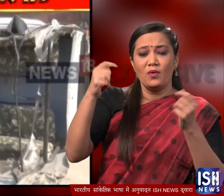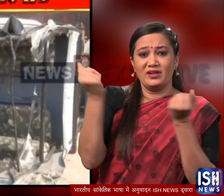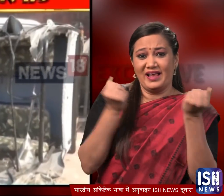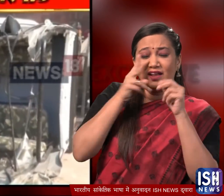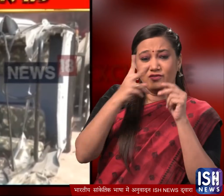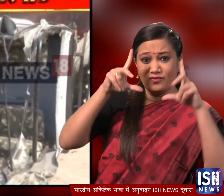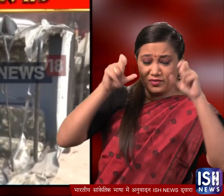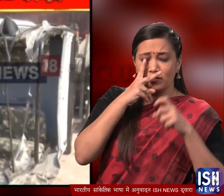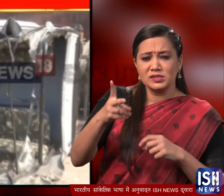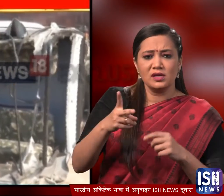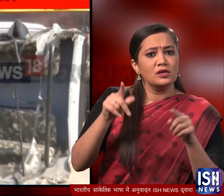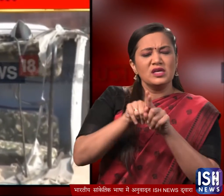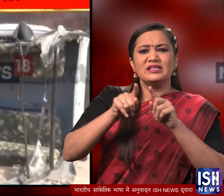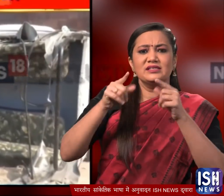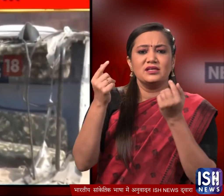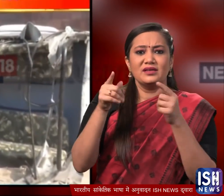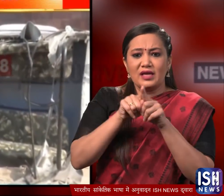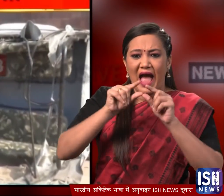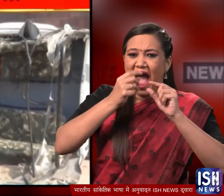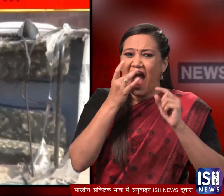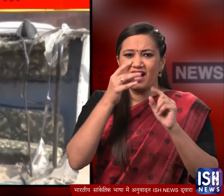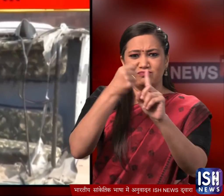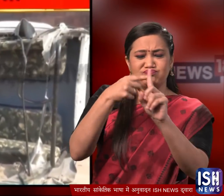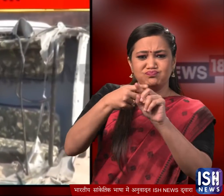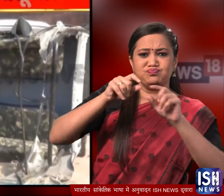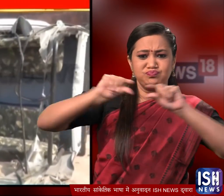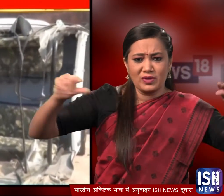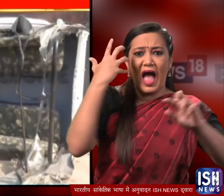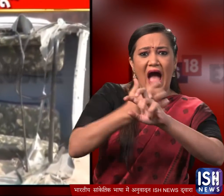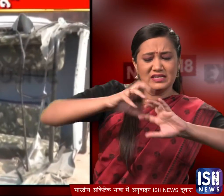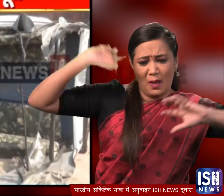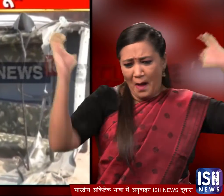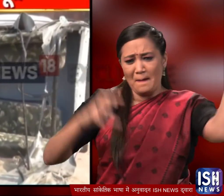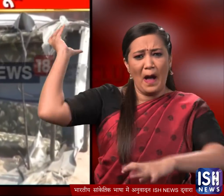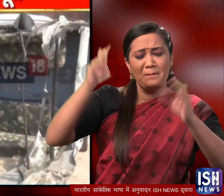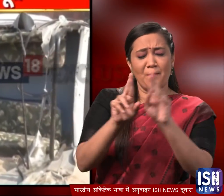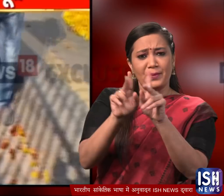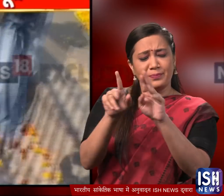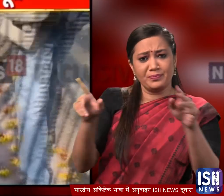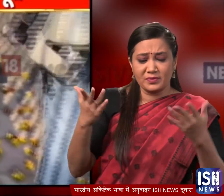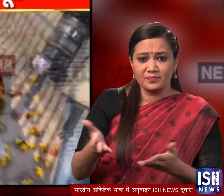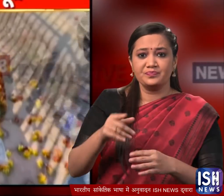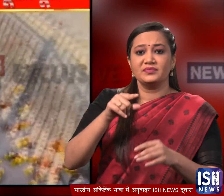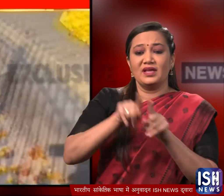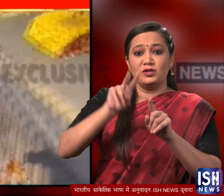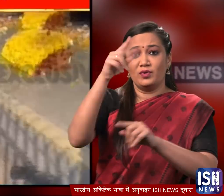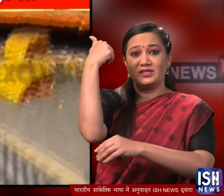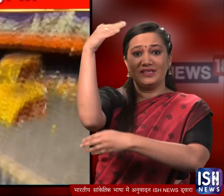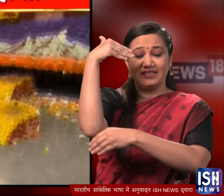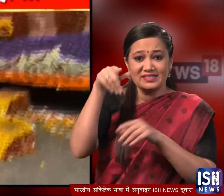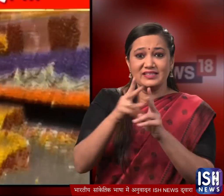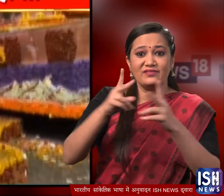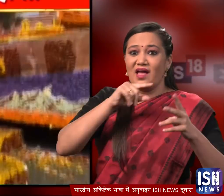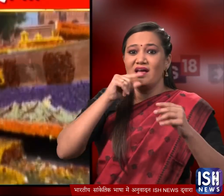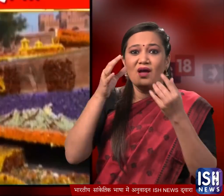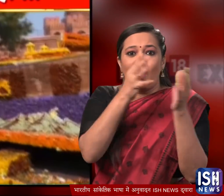आई एक गाड़ी की तस्वीर को देखकर लगा कि उसे तोड़ने के लिए लोहे के हथियारों और पत्थरों तक का इस्तेमाल किया गया होगा। गणतंत्र दिवस की परेड के बाद